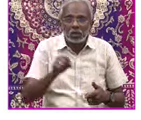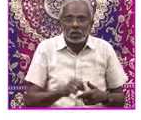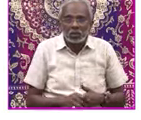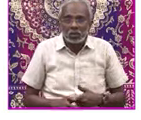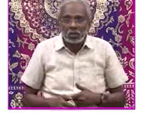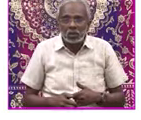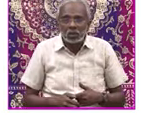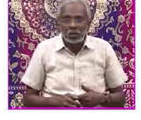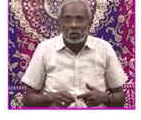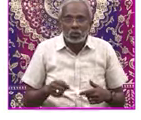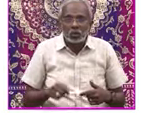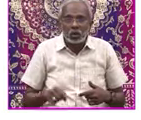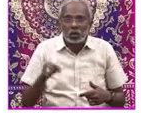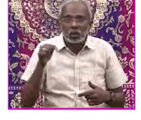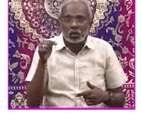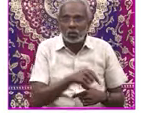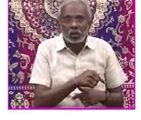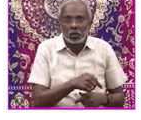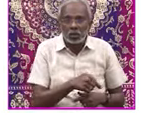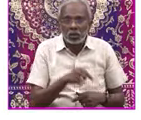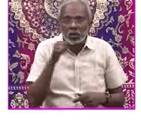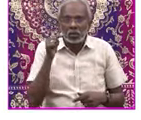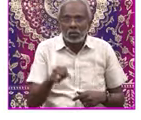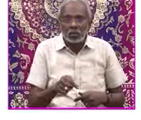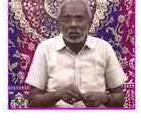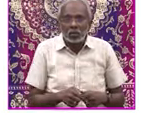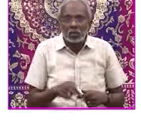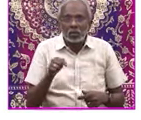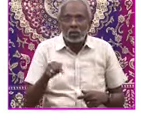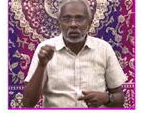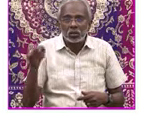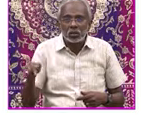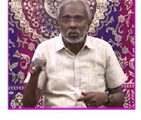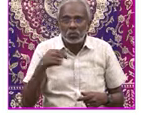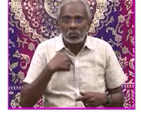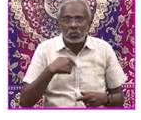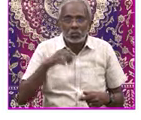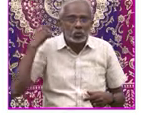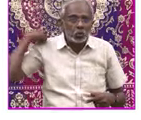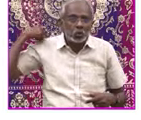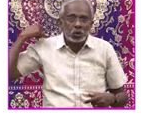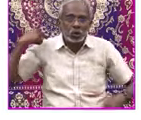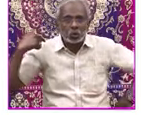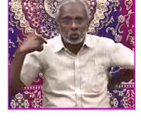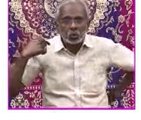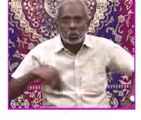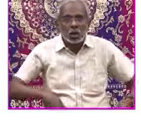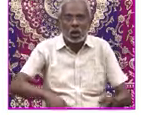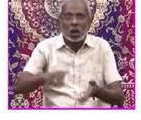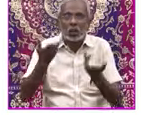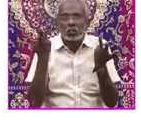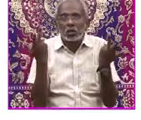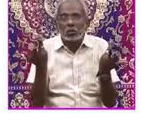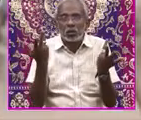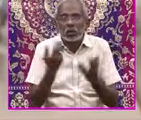என்றிருள் முழைகள் நுழைவர்கள், போரிரில் இன்று நம் முதுகு செய்யும் உபகாரம்